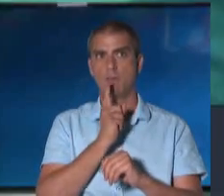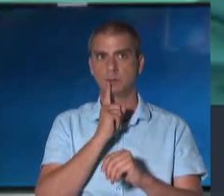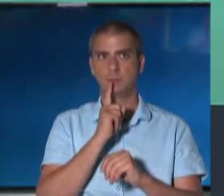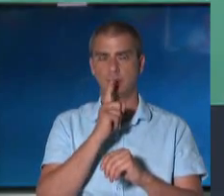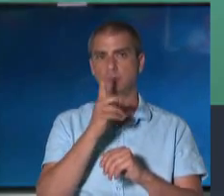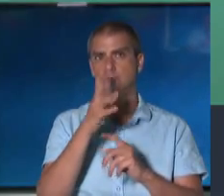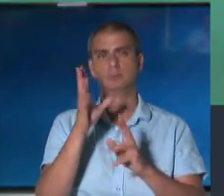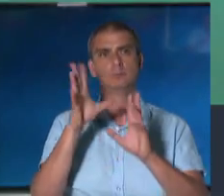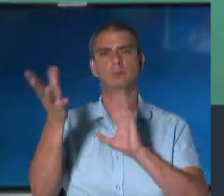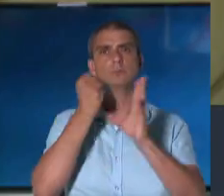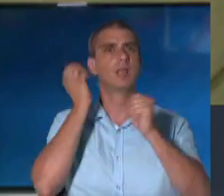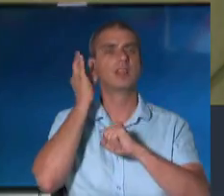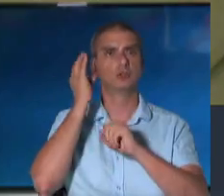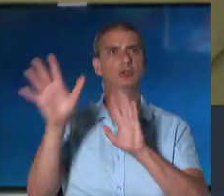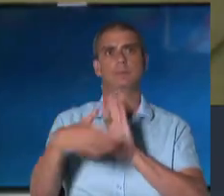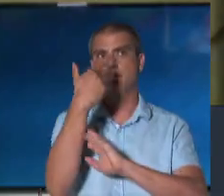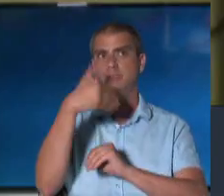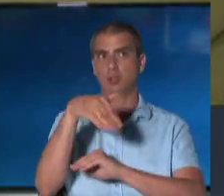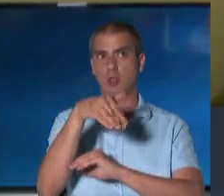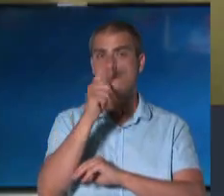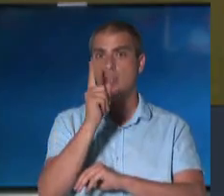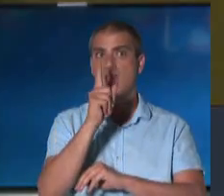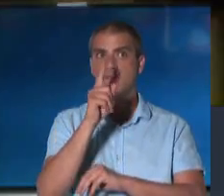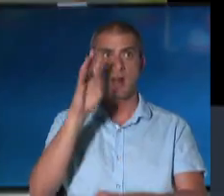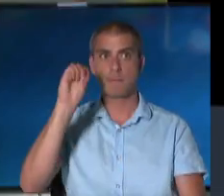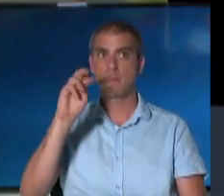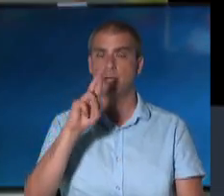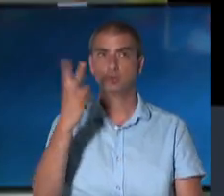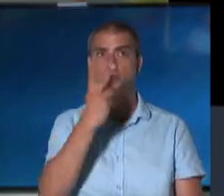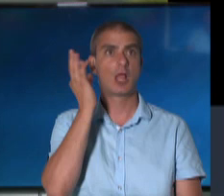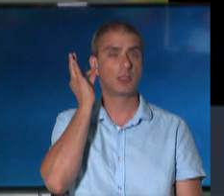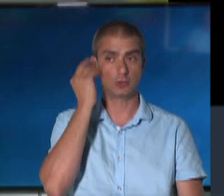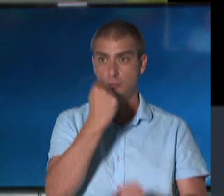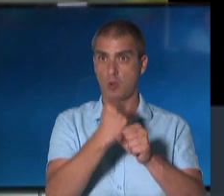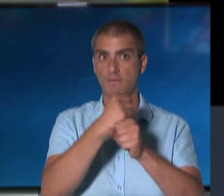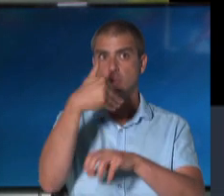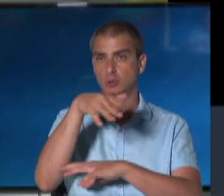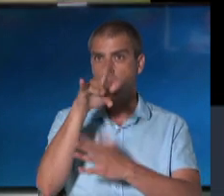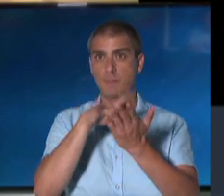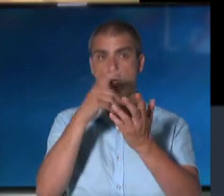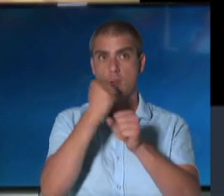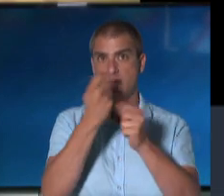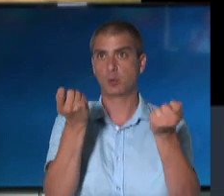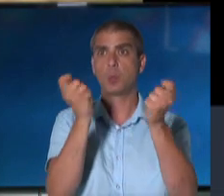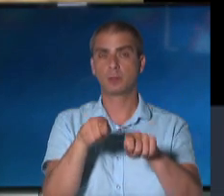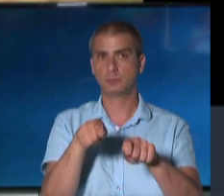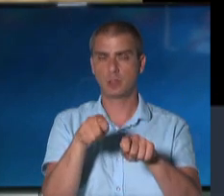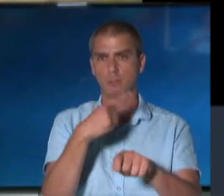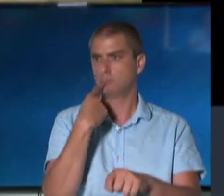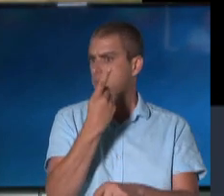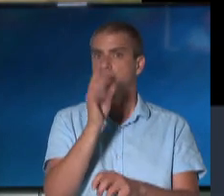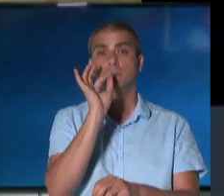מוציאות ככה רשויות נשים ממעגל הזנות, אבל מם ורייש, שתי נשים בזנות שהמקום שבו עבדו נסגר,